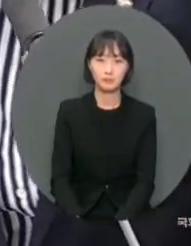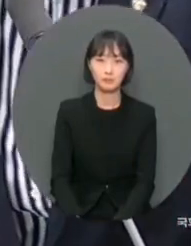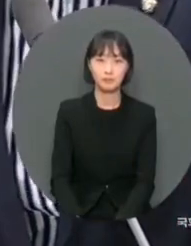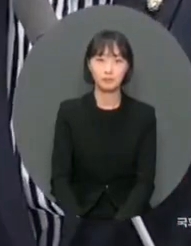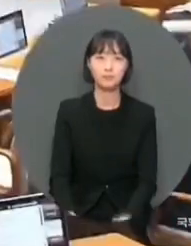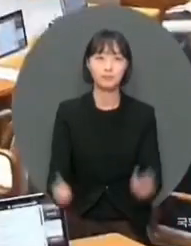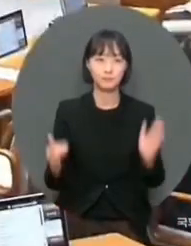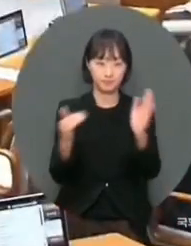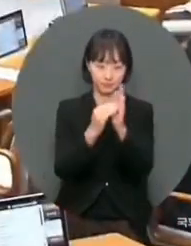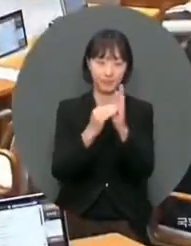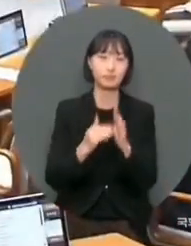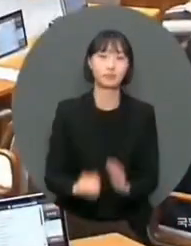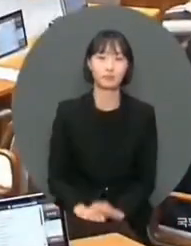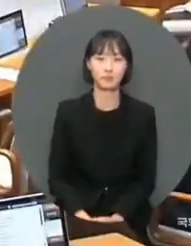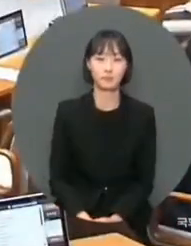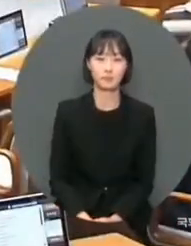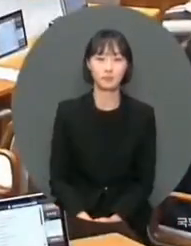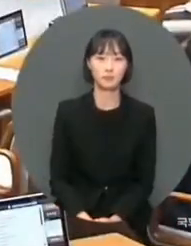들어가십시오.